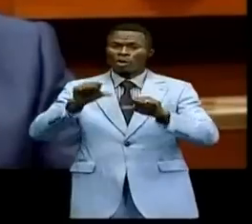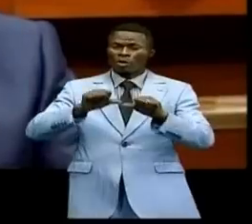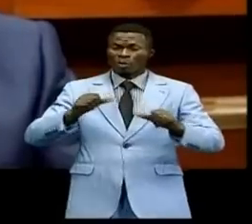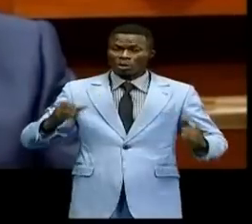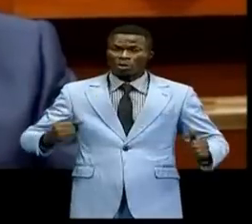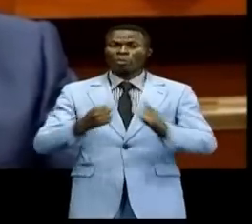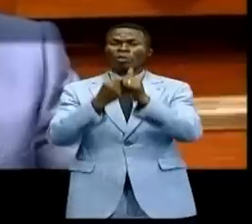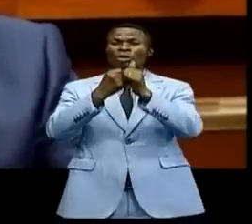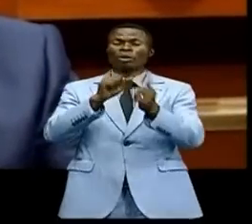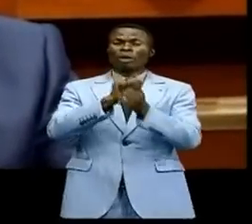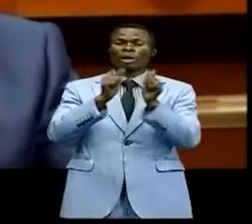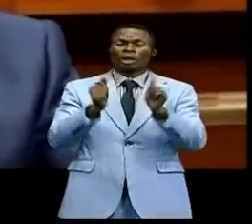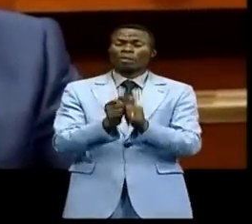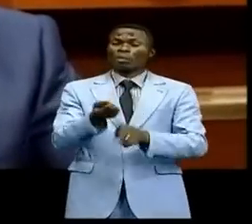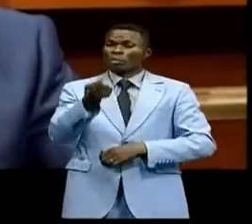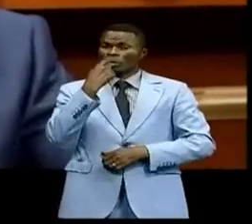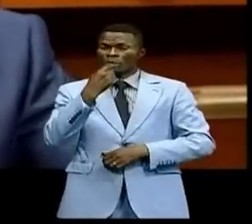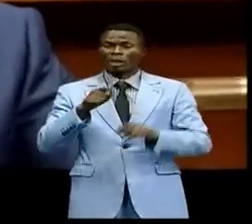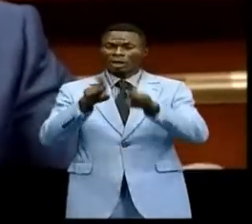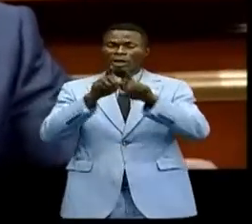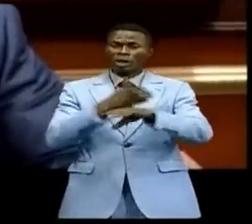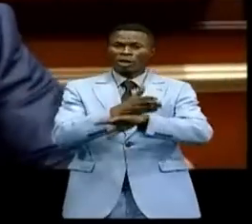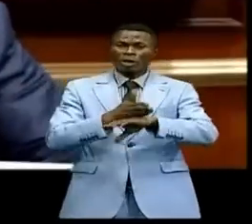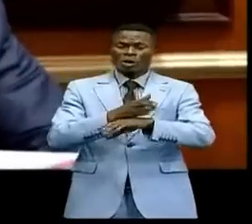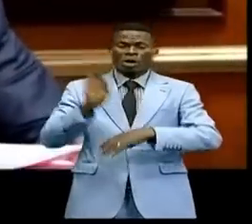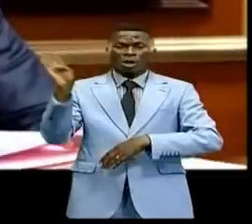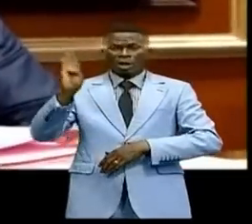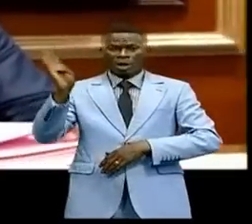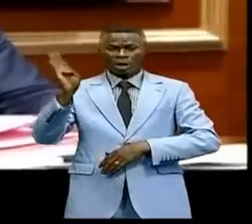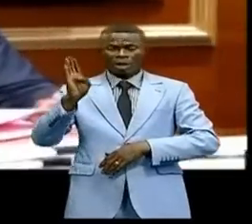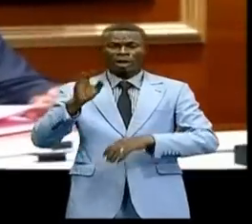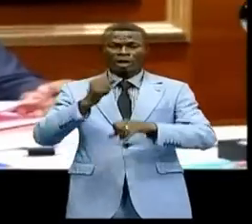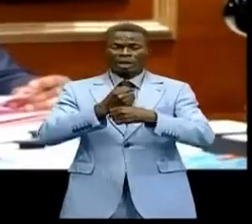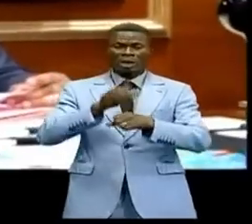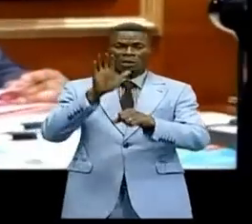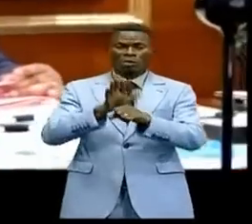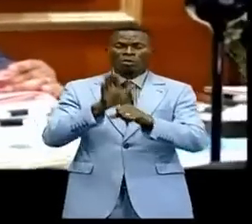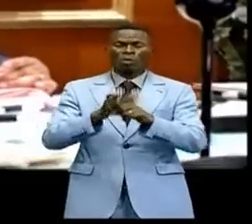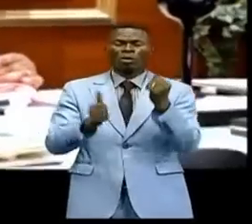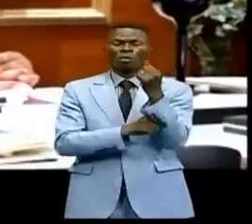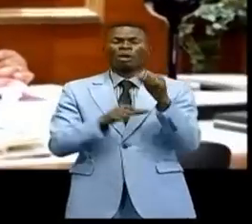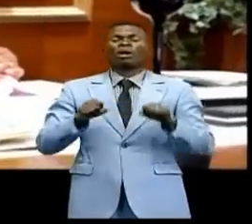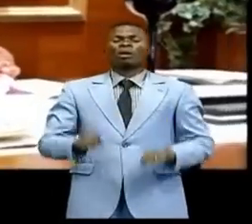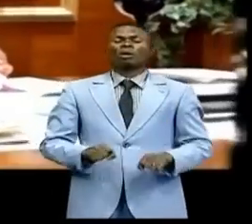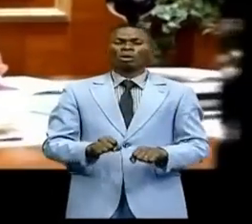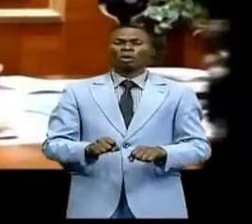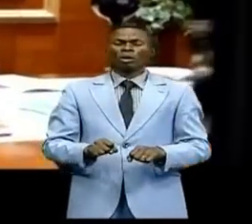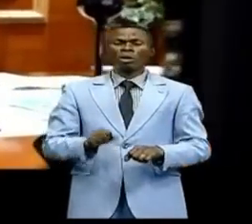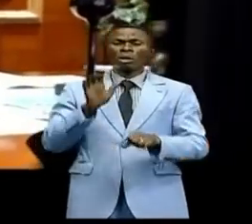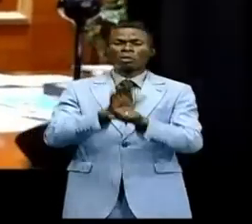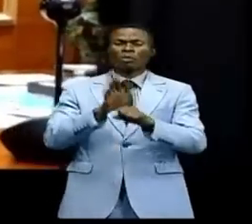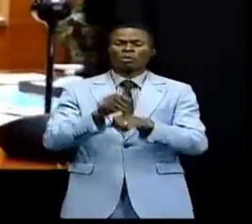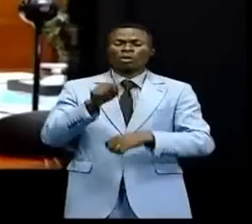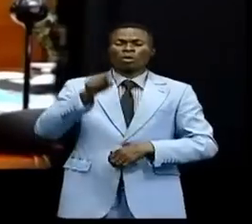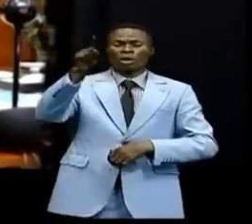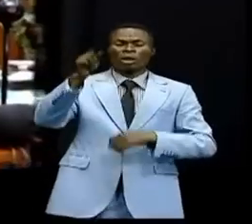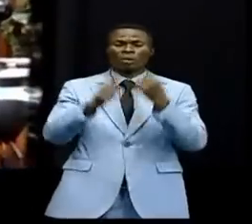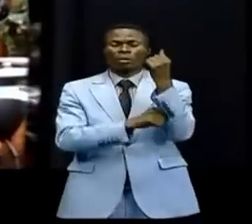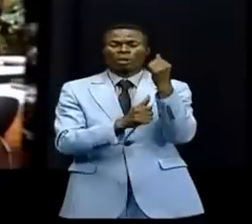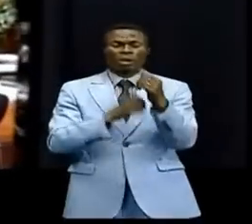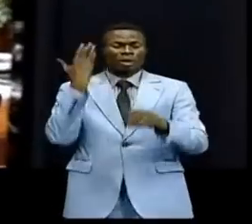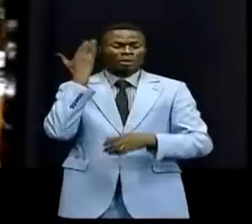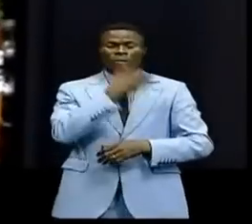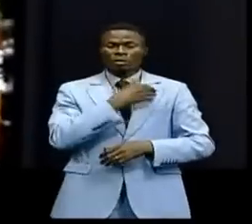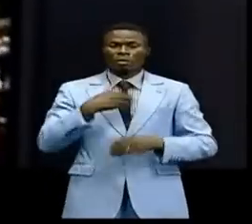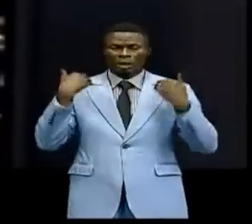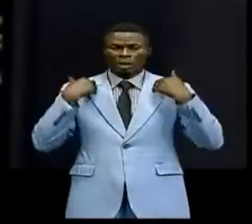accidentelles dues aux espèces végétales et animales vénéneuses entraînent de milliers de décès et la perte de millions d'hommes et de femmes en bonne